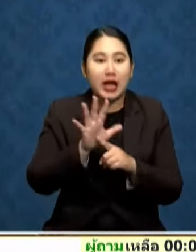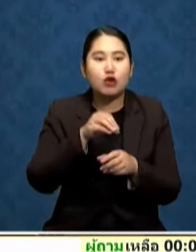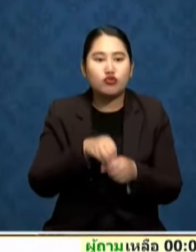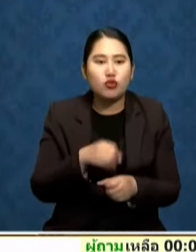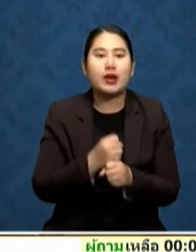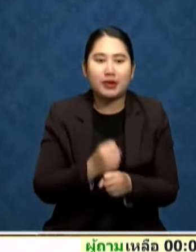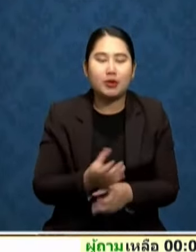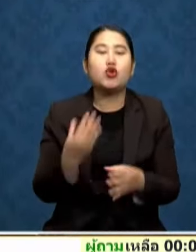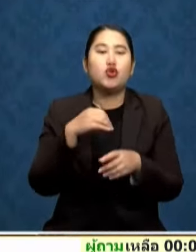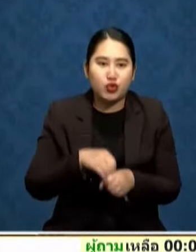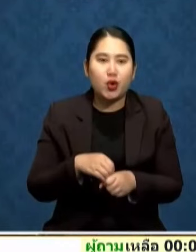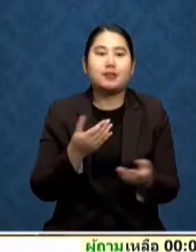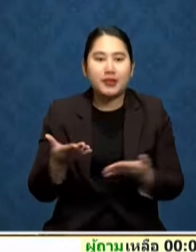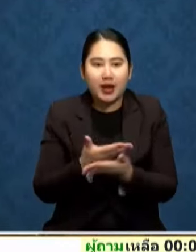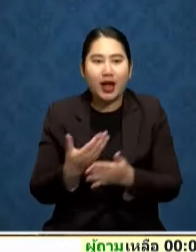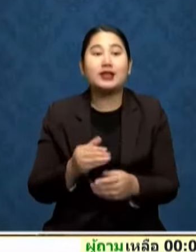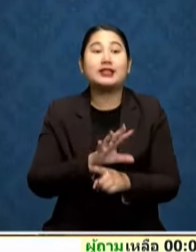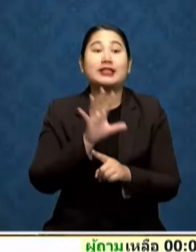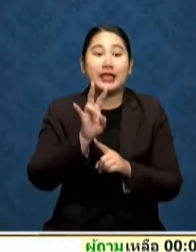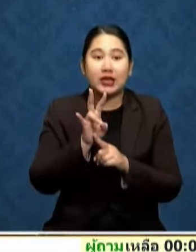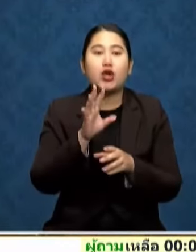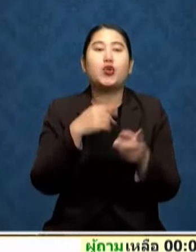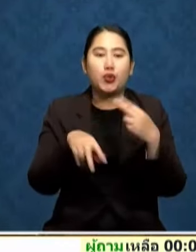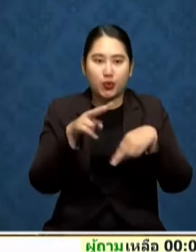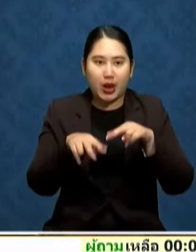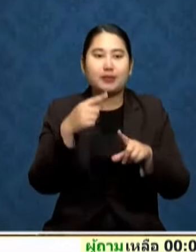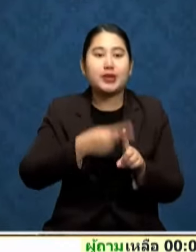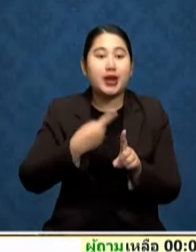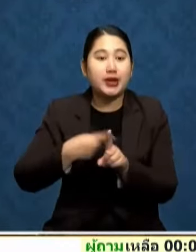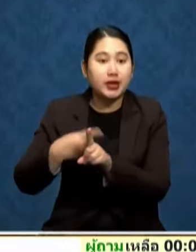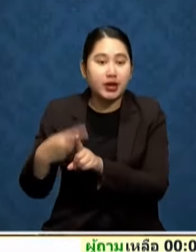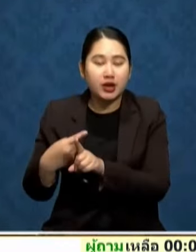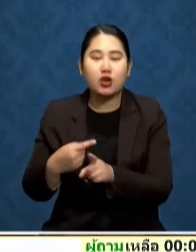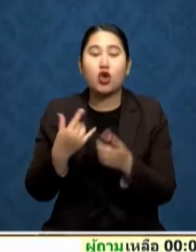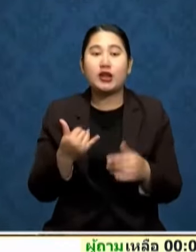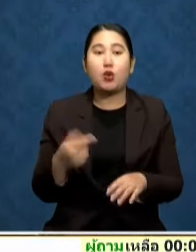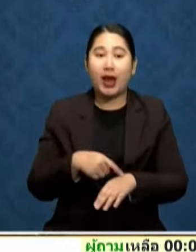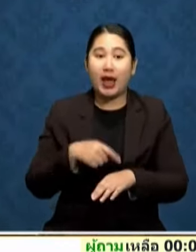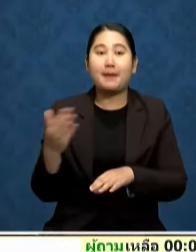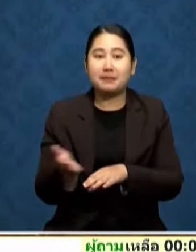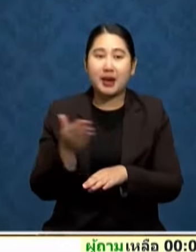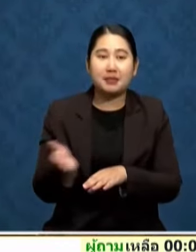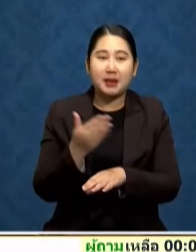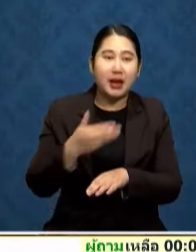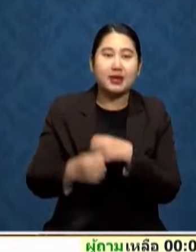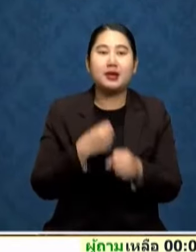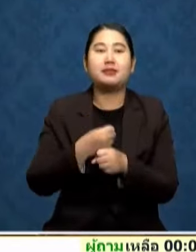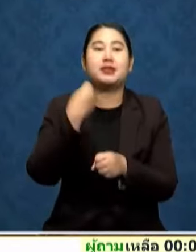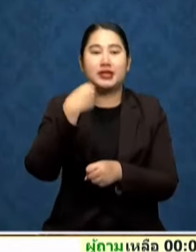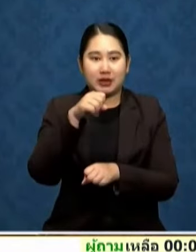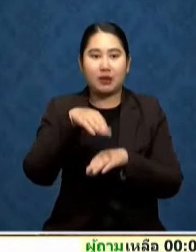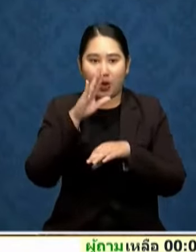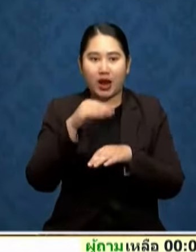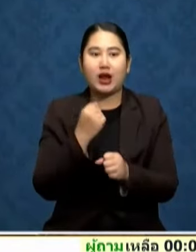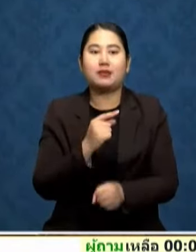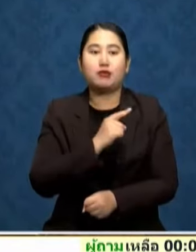การรายการที่6อยู่ระหว่างการพิจารณารายงานที่7ติดตามในทุกๆเดือนนี่ผ่านไป10กว่าปีภารกิจหน้าที่ของท่